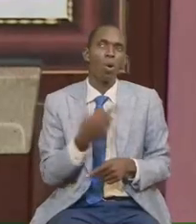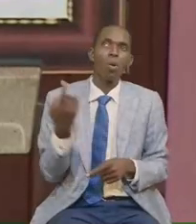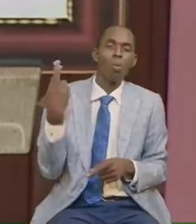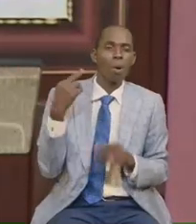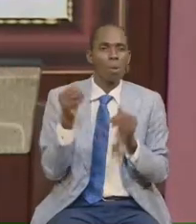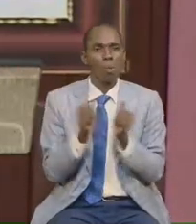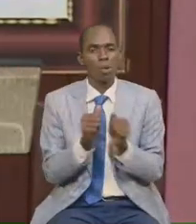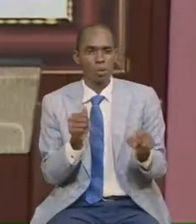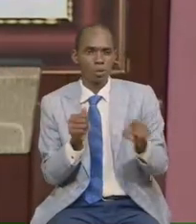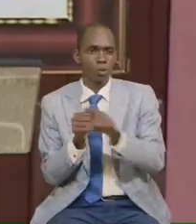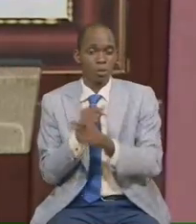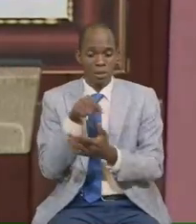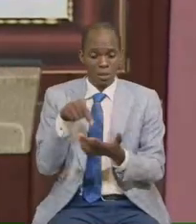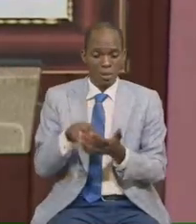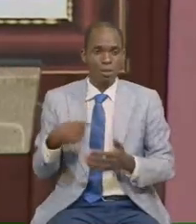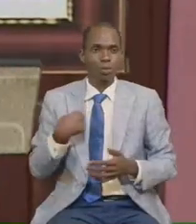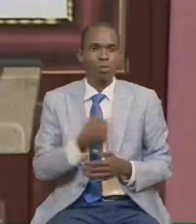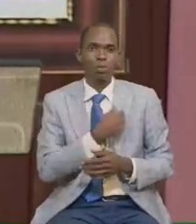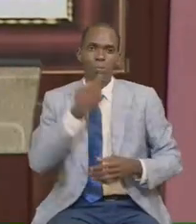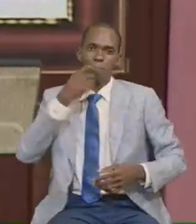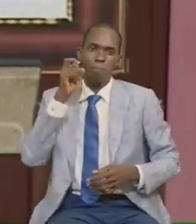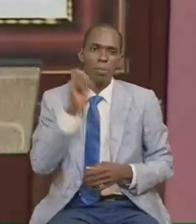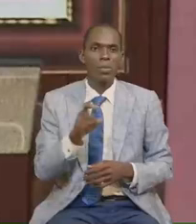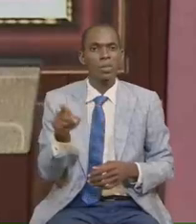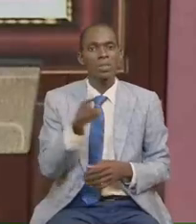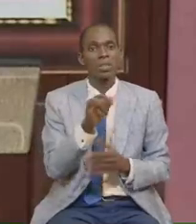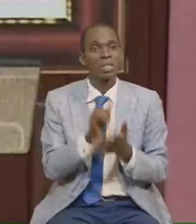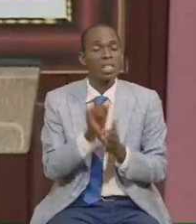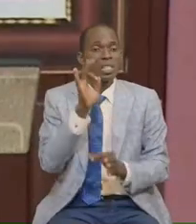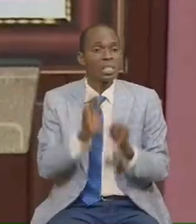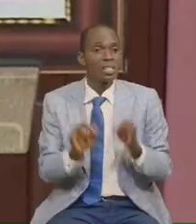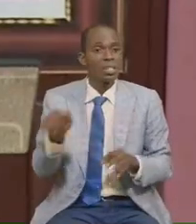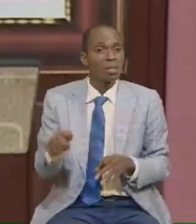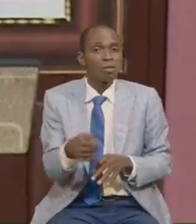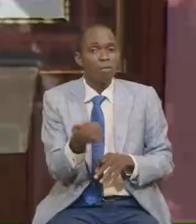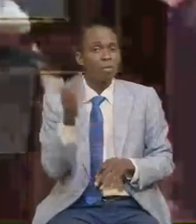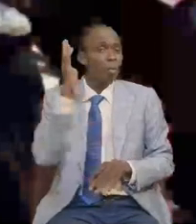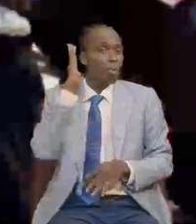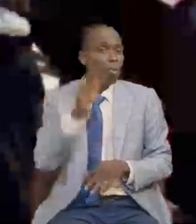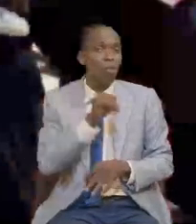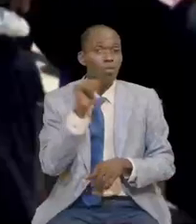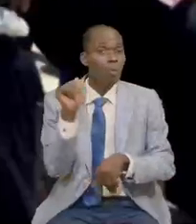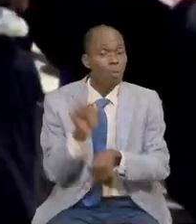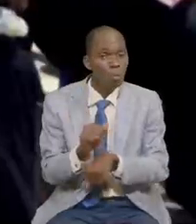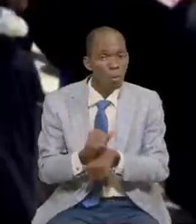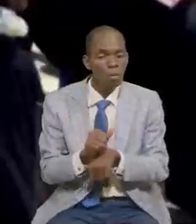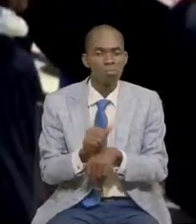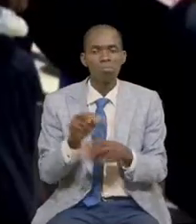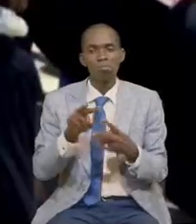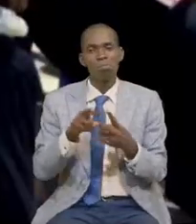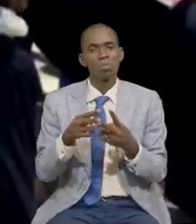disions expressément, si quelqu'un ne veut pas travailler, qu'il ne mange pas non